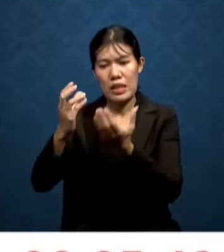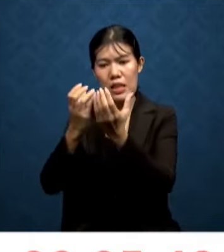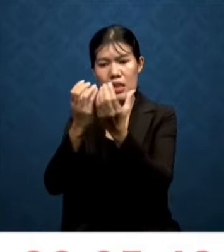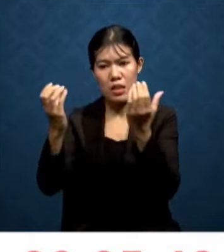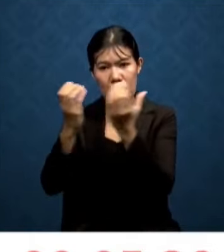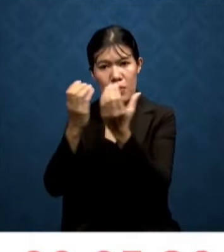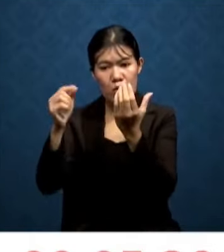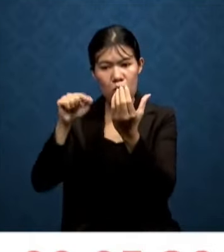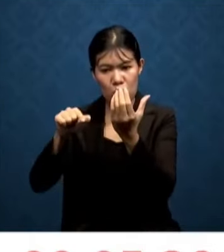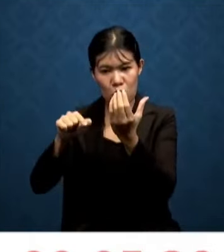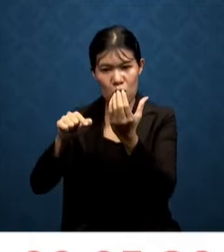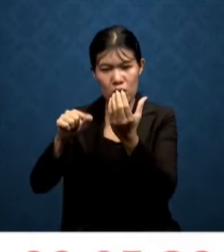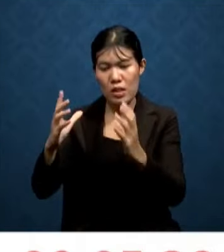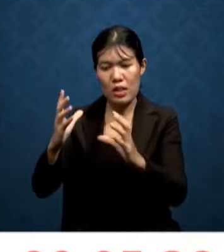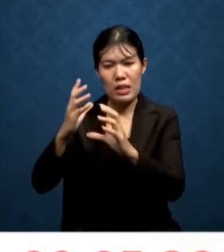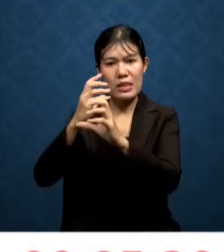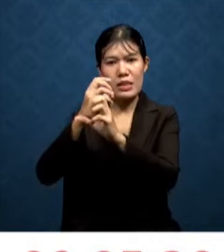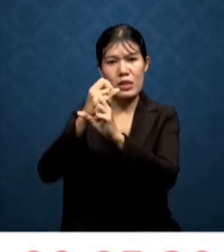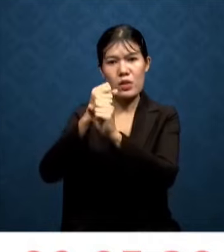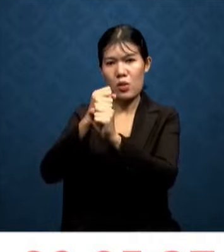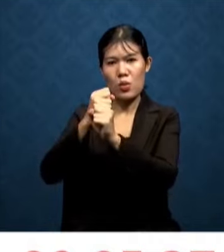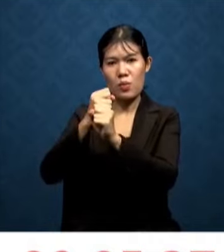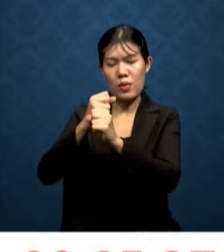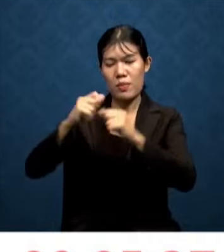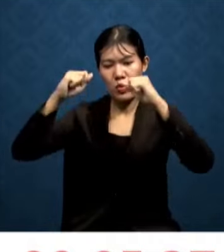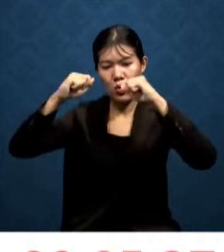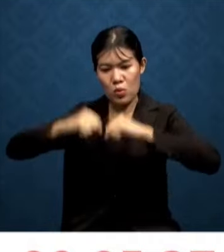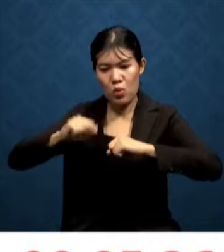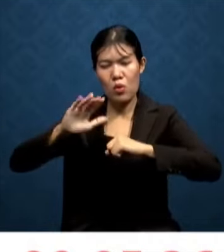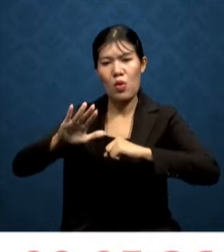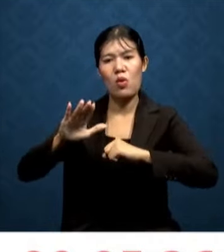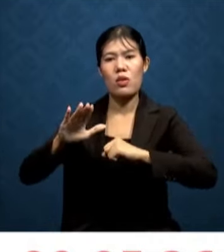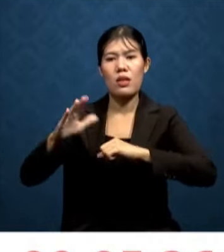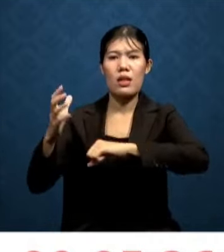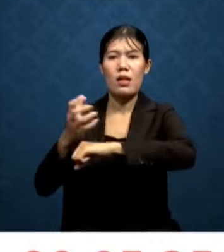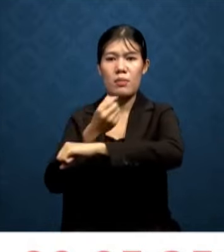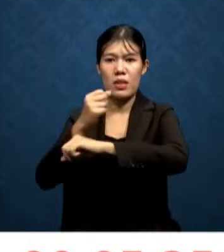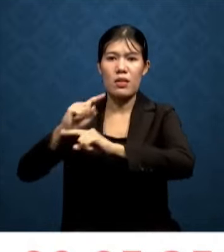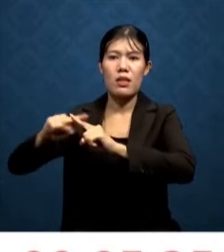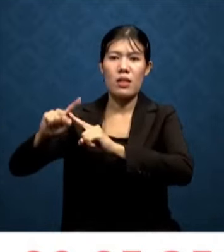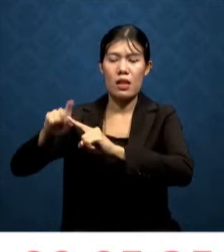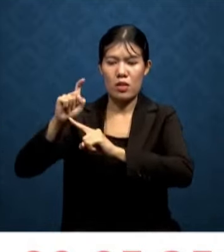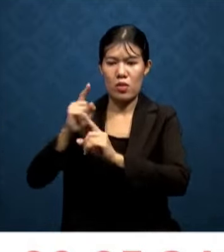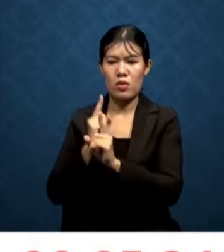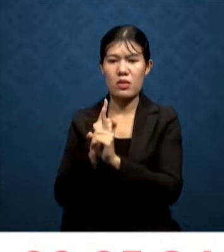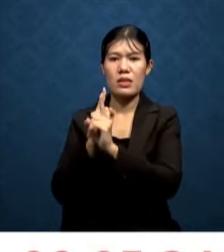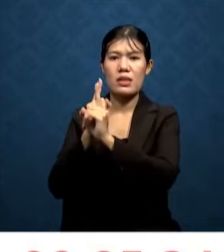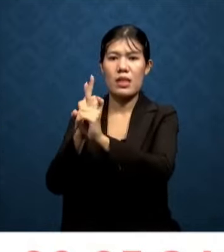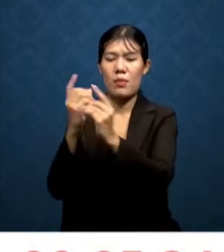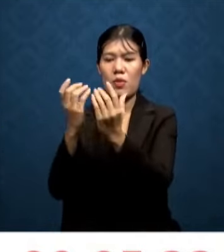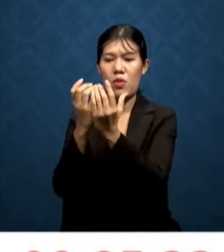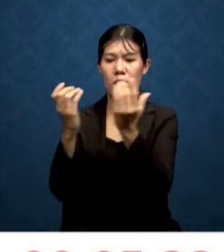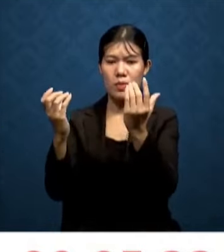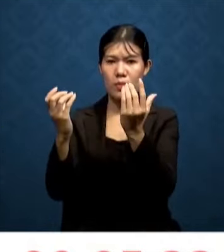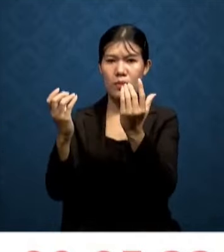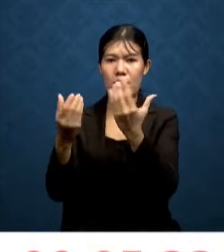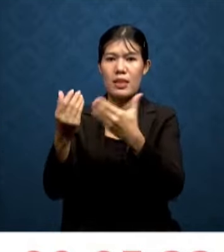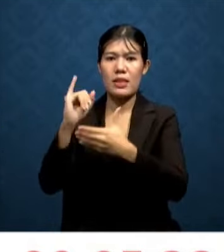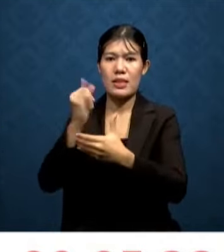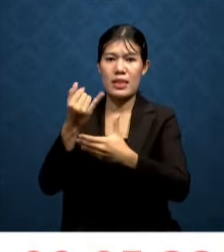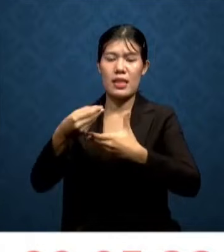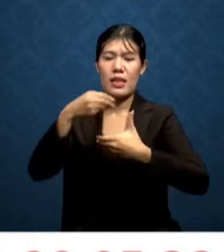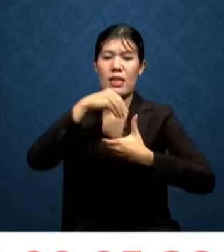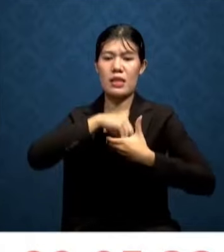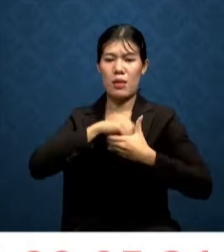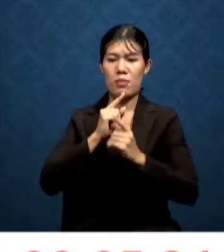จในการตัดสินประเด็นสำคัญทางการเมืองอย่างกว้างขวางจึงต้องปฏิบัติตนตามมาตรฐานจริยธรรมอย่างเคร่งครัด